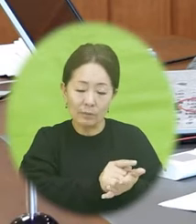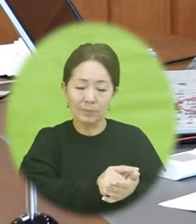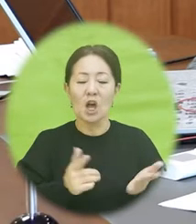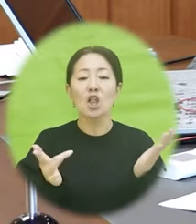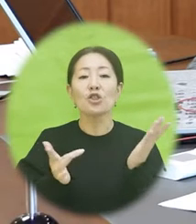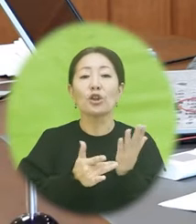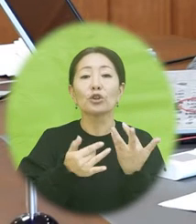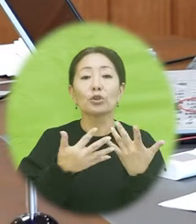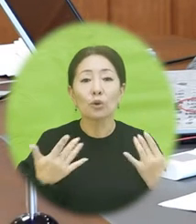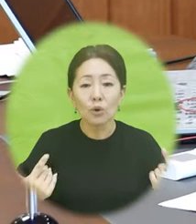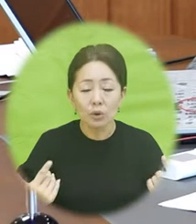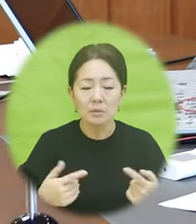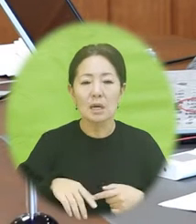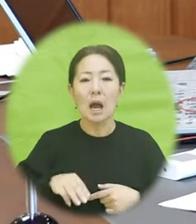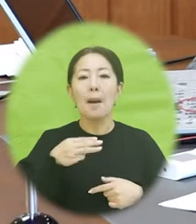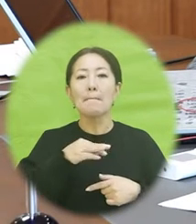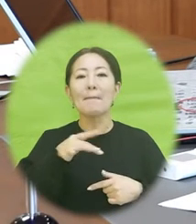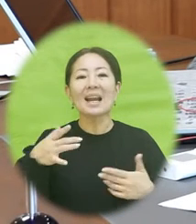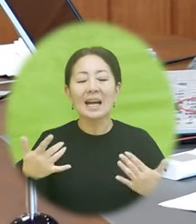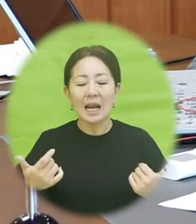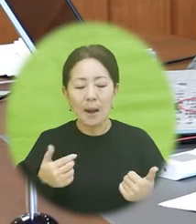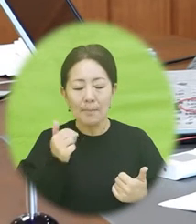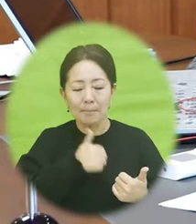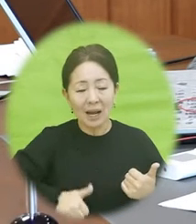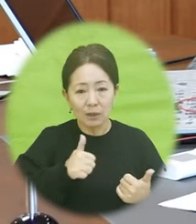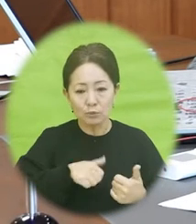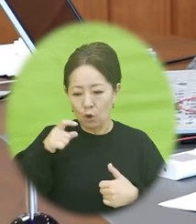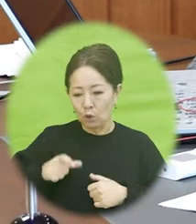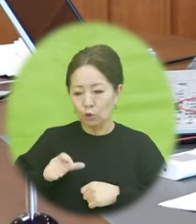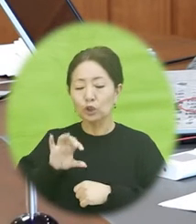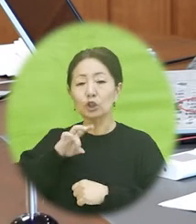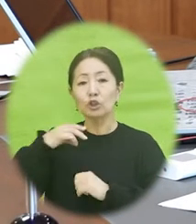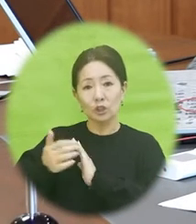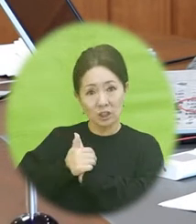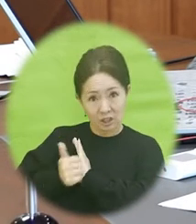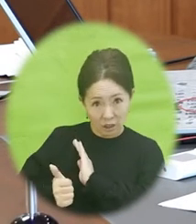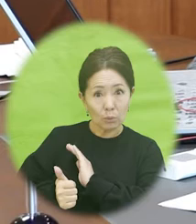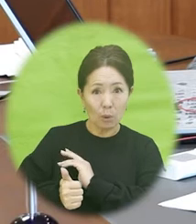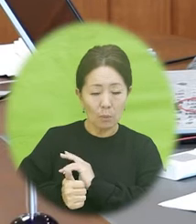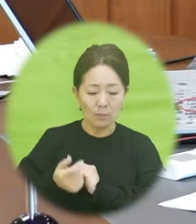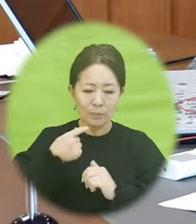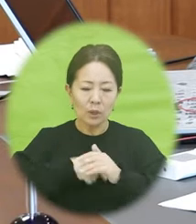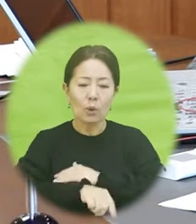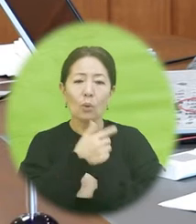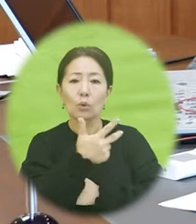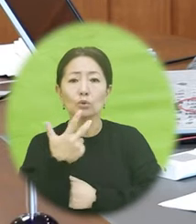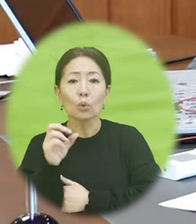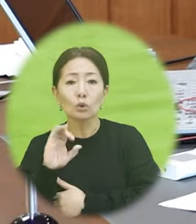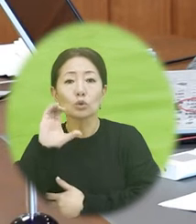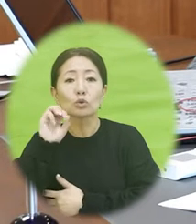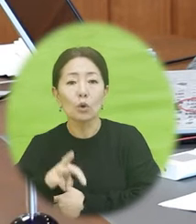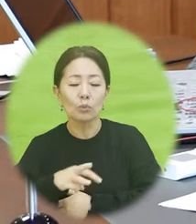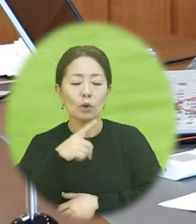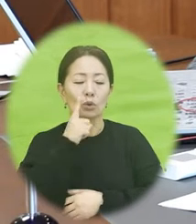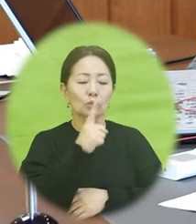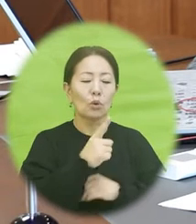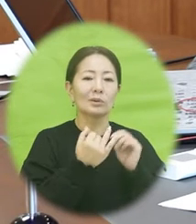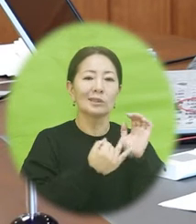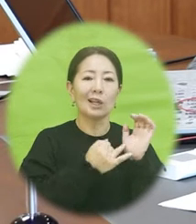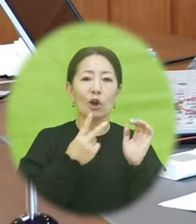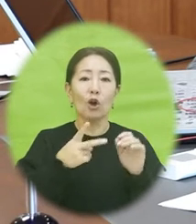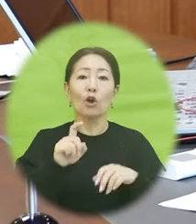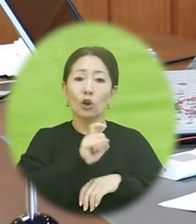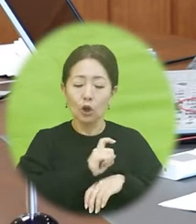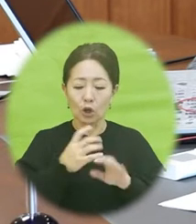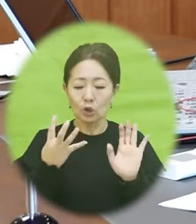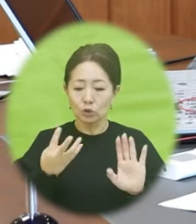техник, тоног төхөөрөмж, програм хангамж, хүний нөөцийн чадвархийн асуудал. За, бид тэ 330 сум, 172 хороо, 9 дүүрэг,